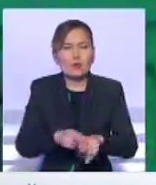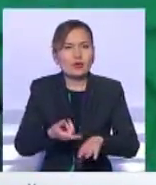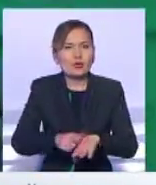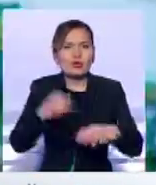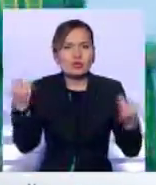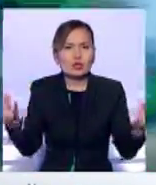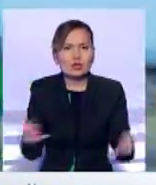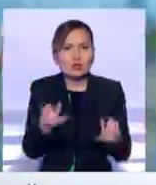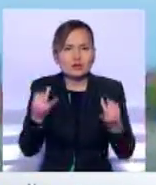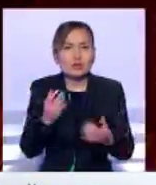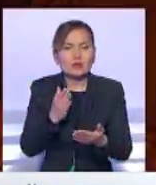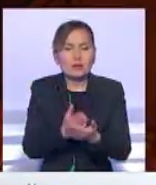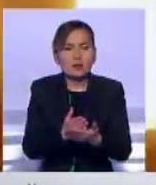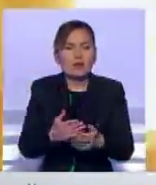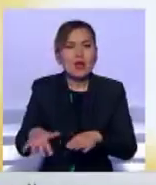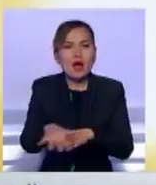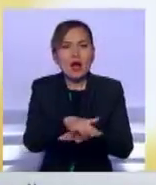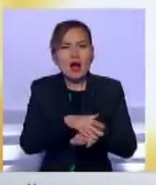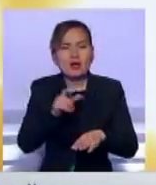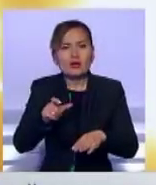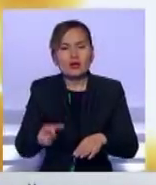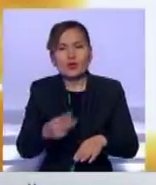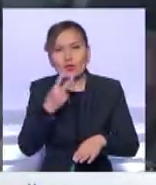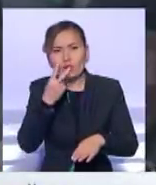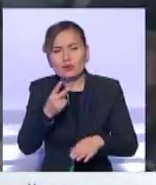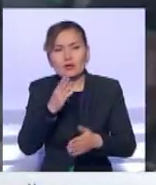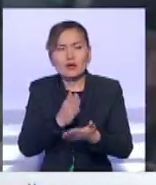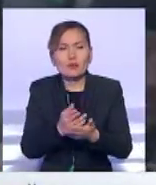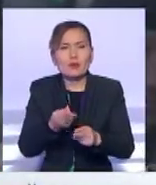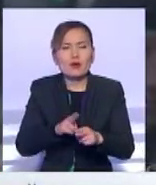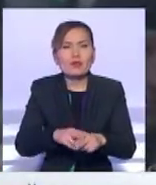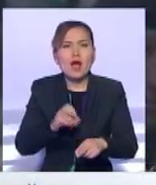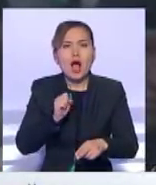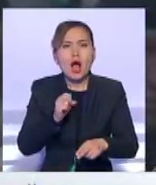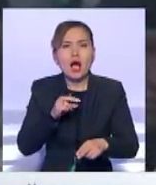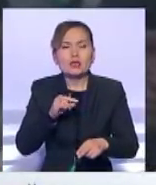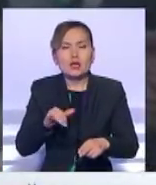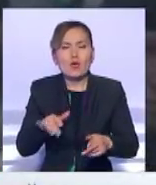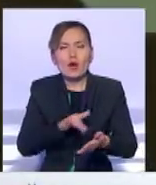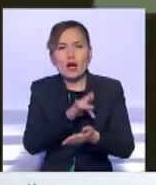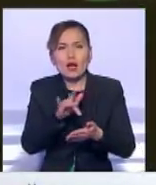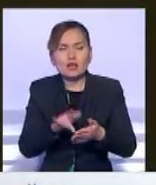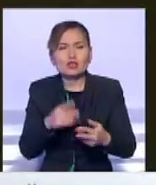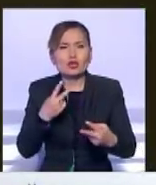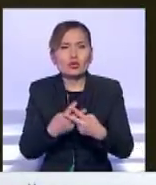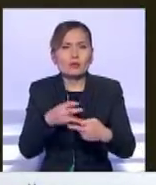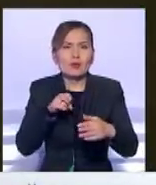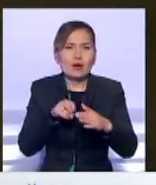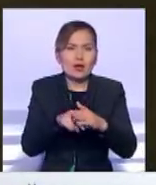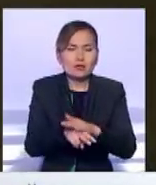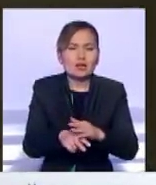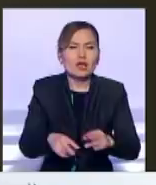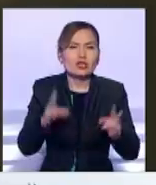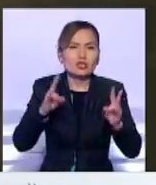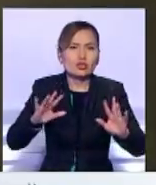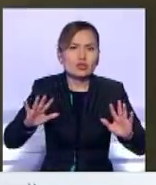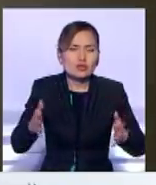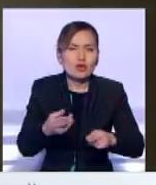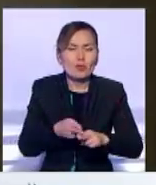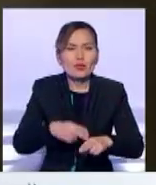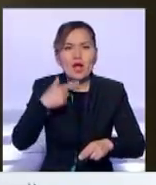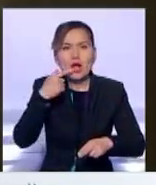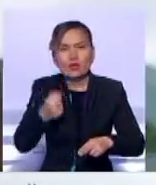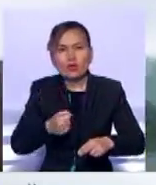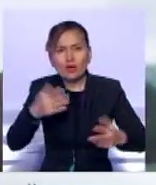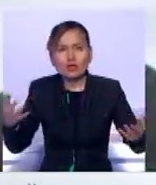қызығушылық жоғары. Картинада Ақтау түрмесінен қашқан 21 адамның қанқұйлы әрекеті. Оларды тұтқындауға қатысқан